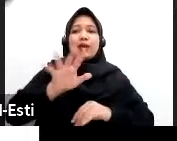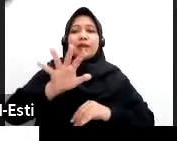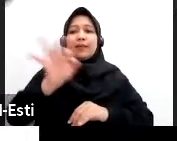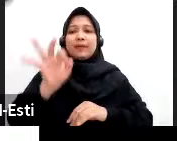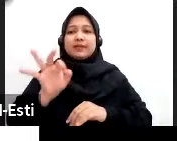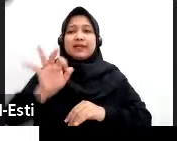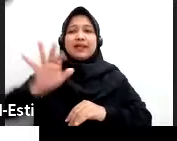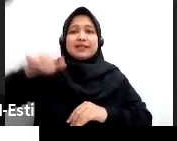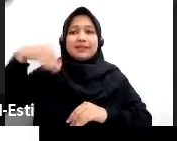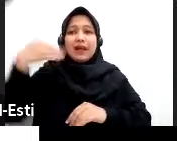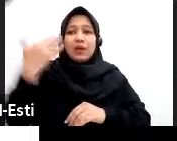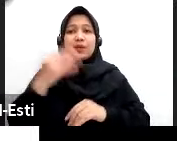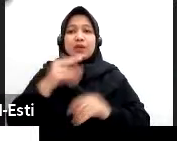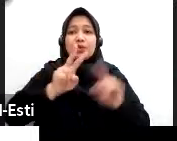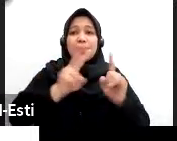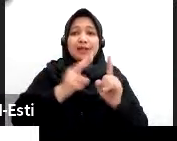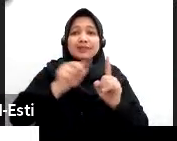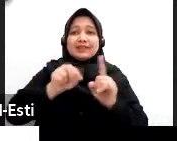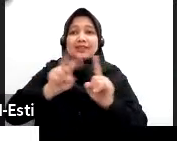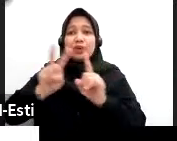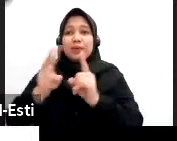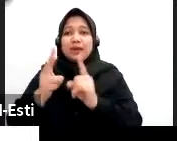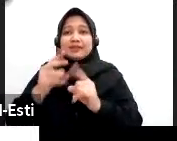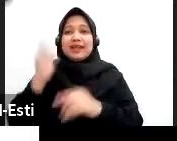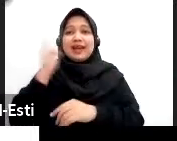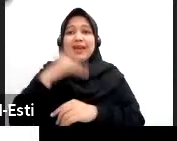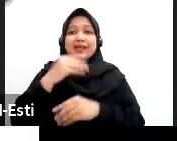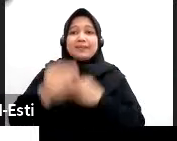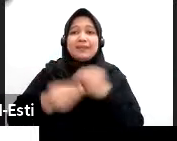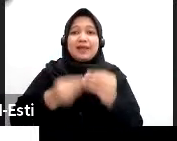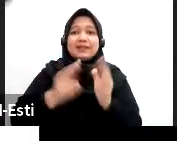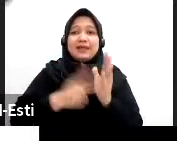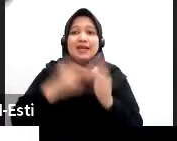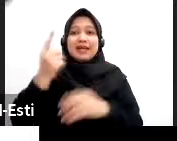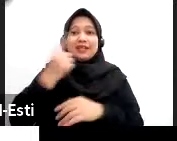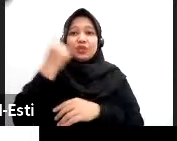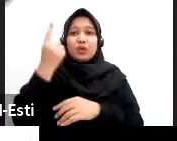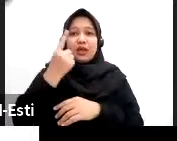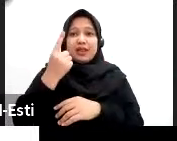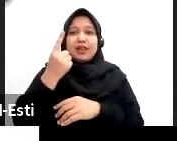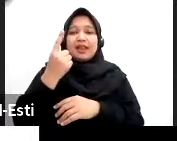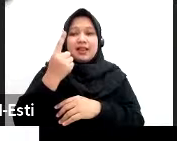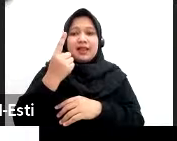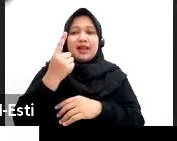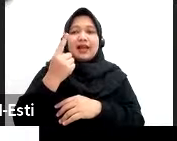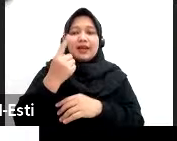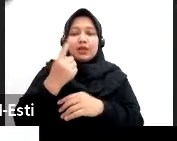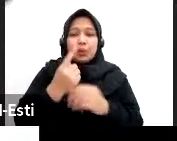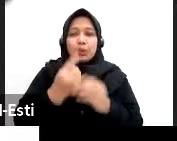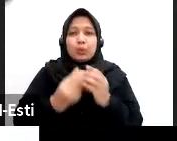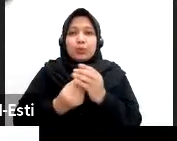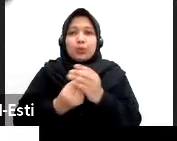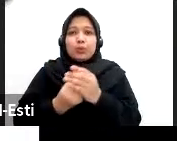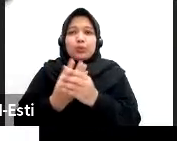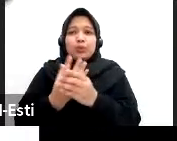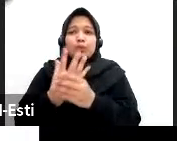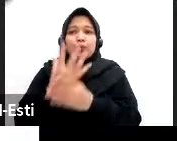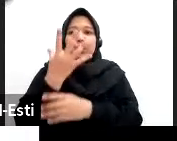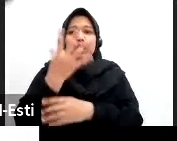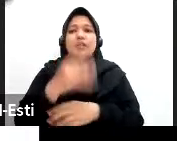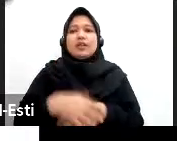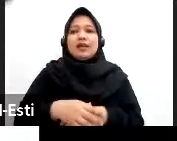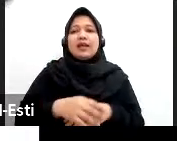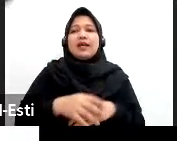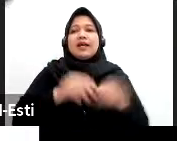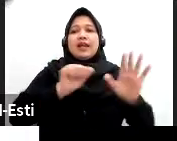tahun harbolnas 1212 siang kita selepas selebrasi Kan setiap tahun itu tumbuh Terus dia jadi 6,8 triliun